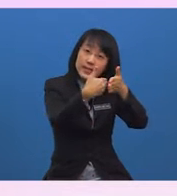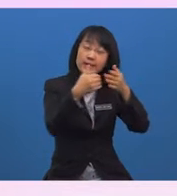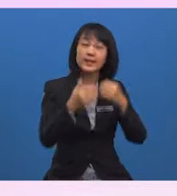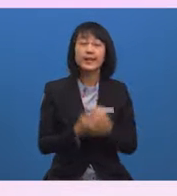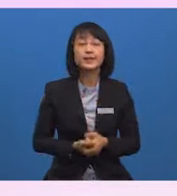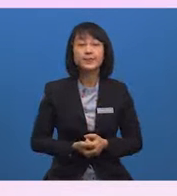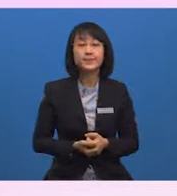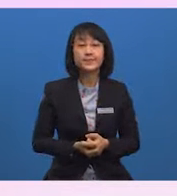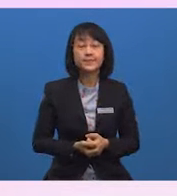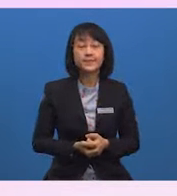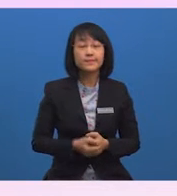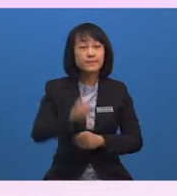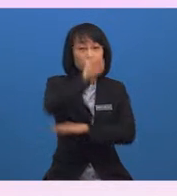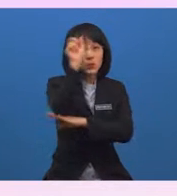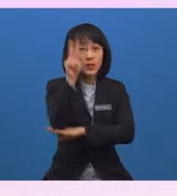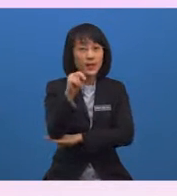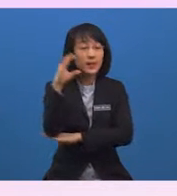Kemudian, soalan C.